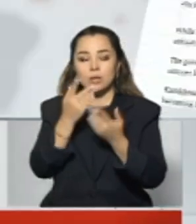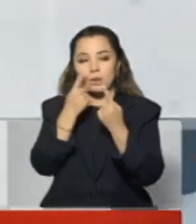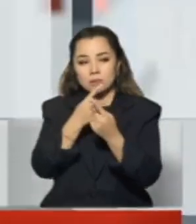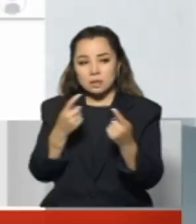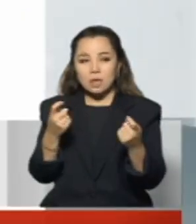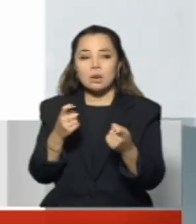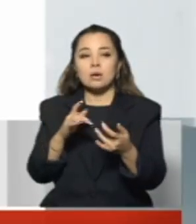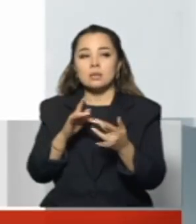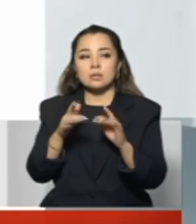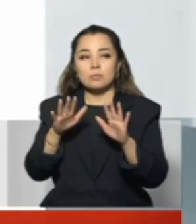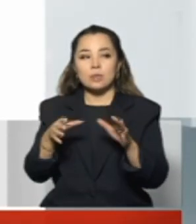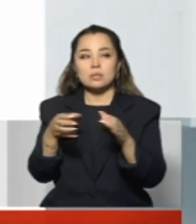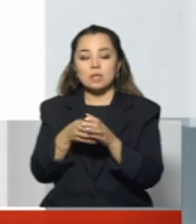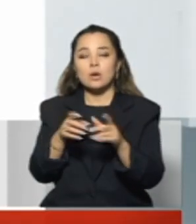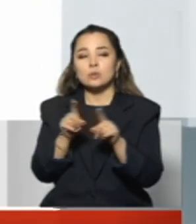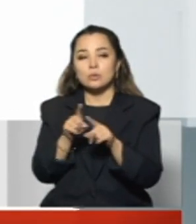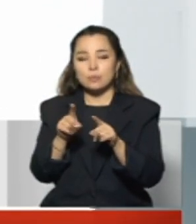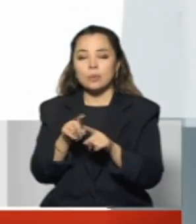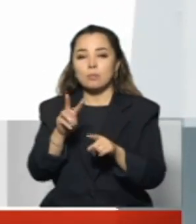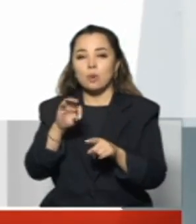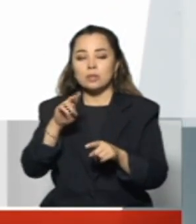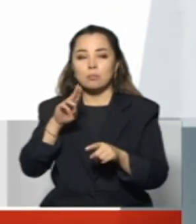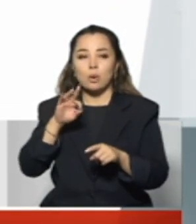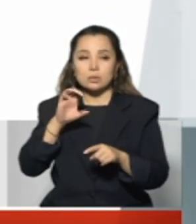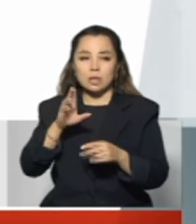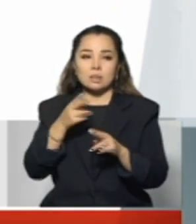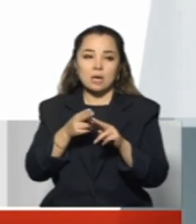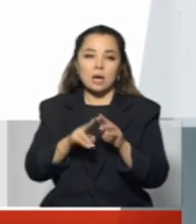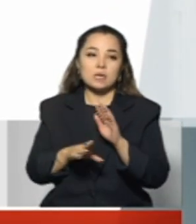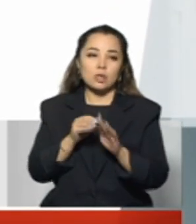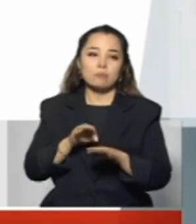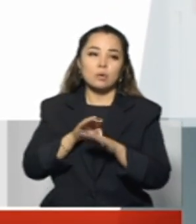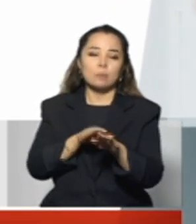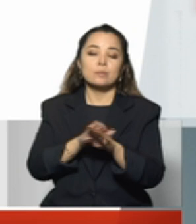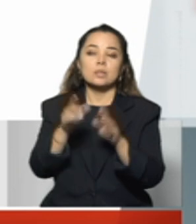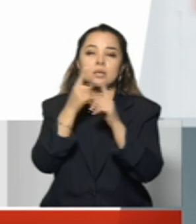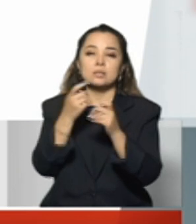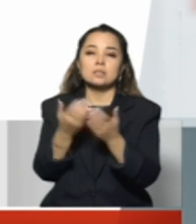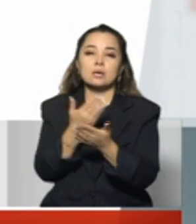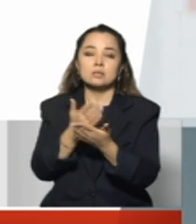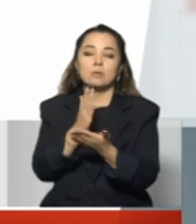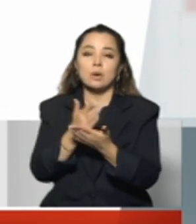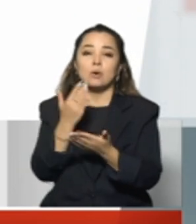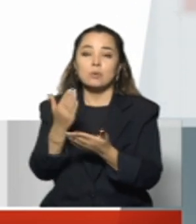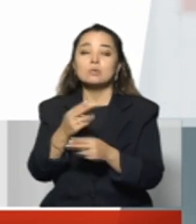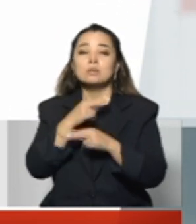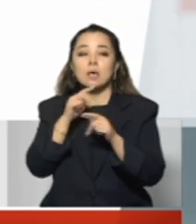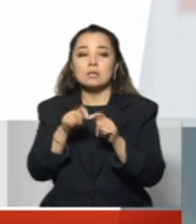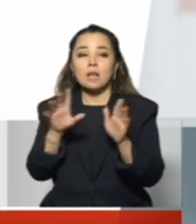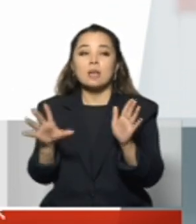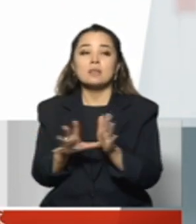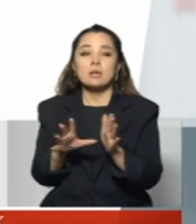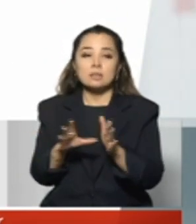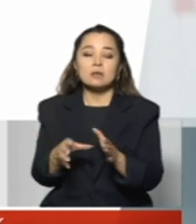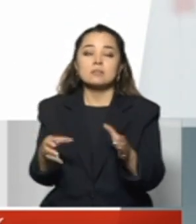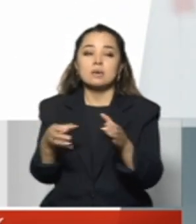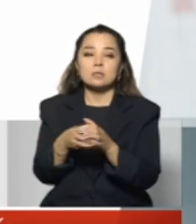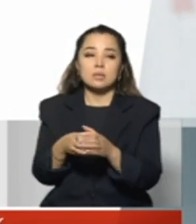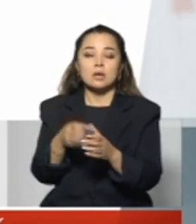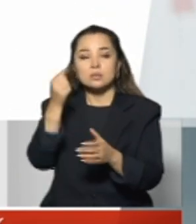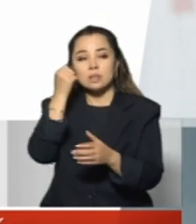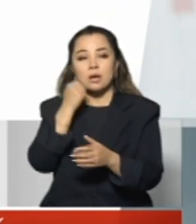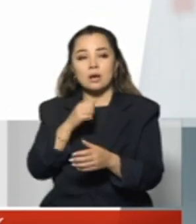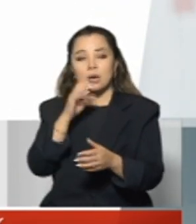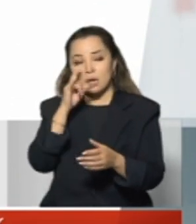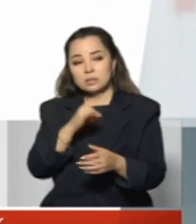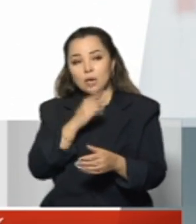хабарлады. Тайдың South China Morning Post басылымы да референдум жайлы ақпарат жариялады. Оған жүгінсек, энергетикалық нысандары тозған